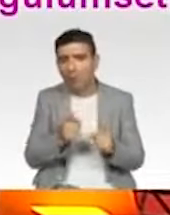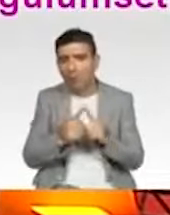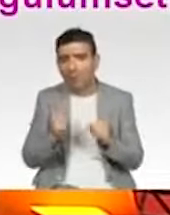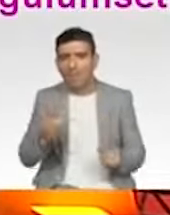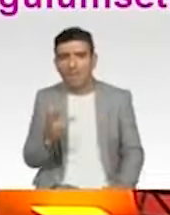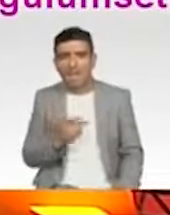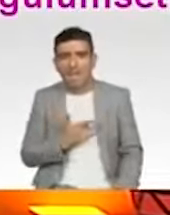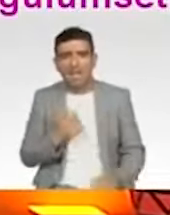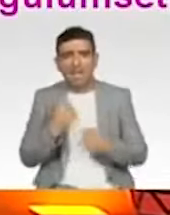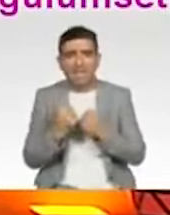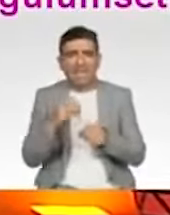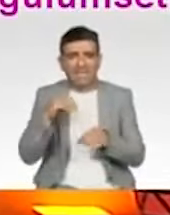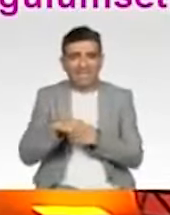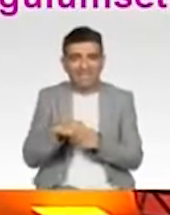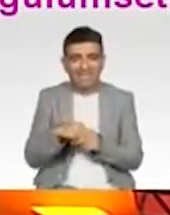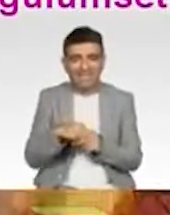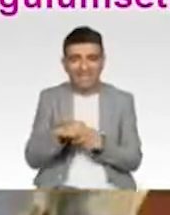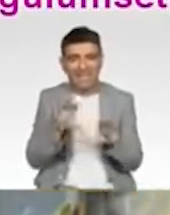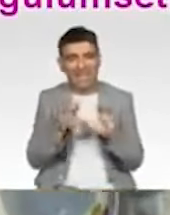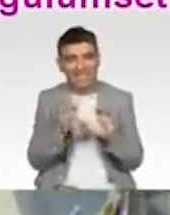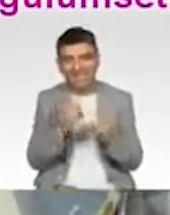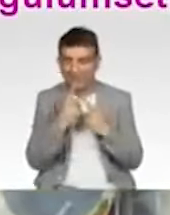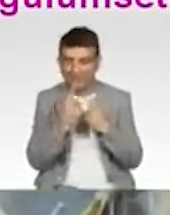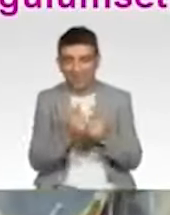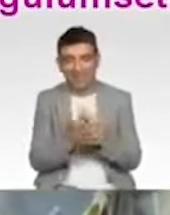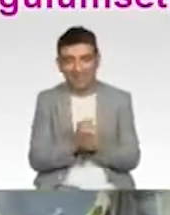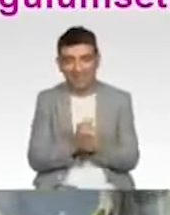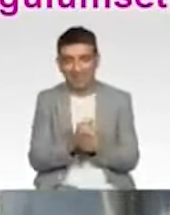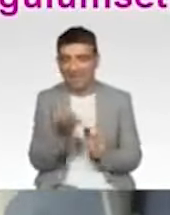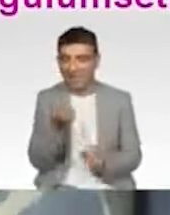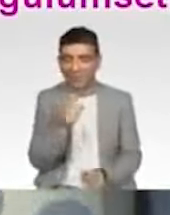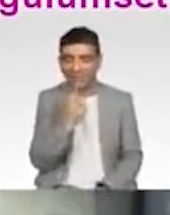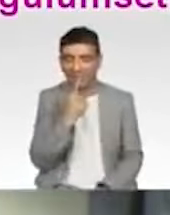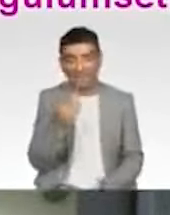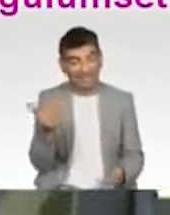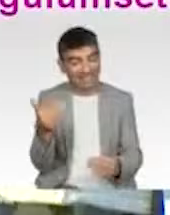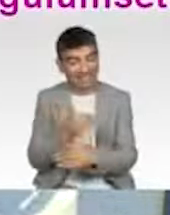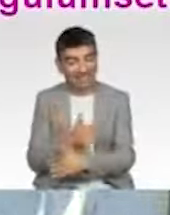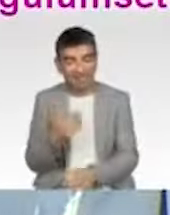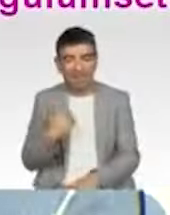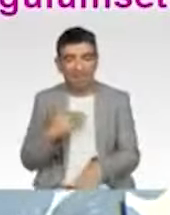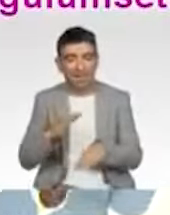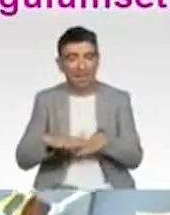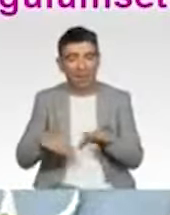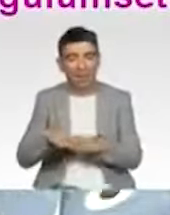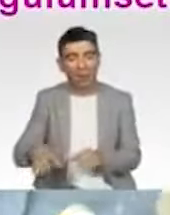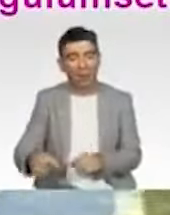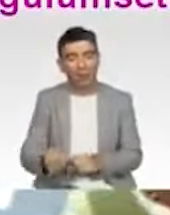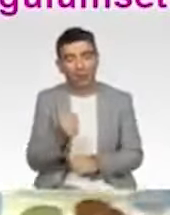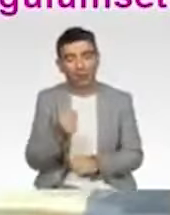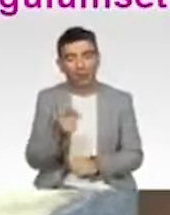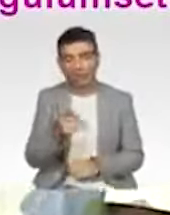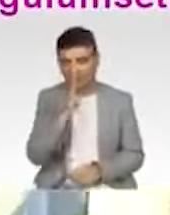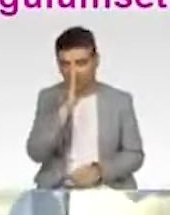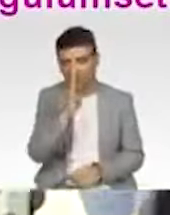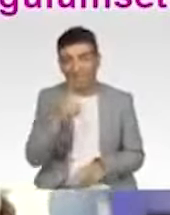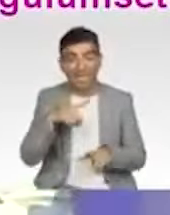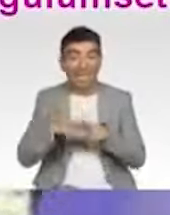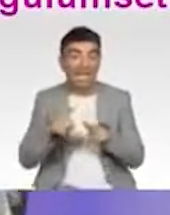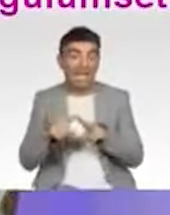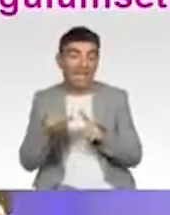kalp sağlığı açısındaki etkilerinden de bahsedelim bence. Az önce mesela sarılmak, ciddi elle tutuşmak mesela, ciddi çekti endorfin,